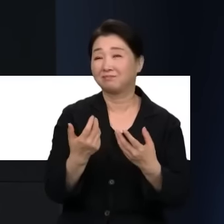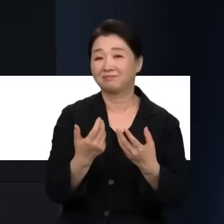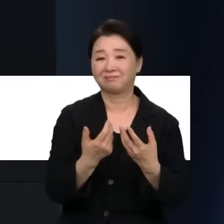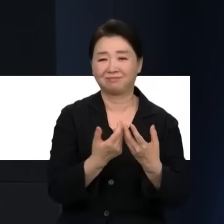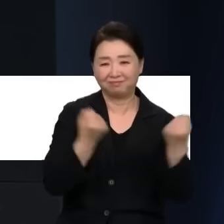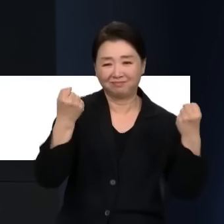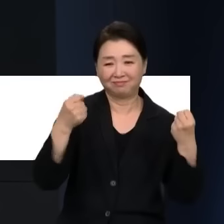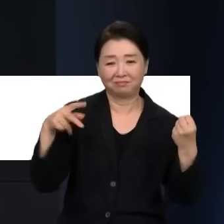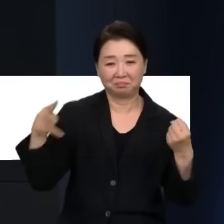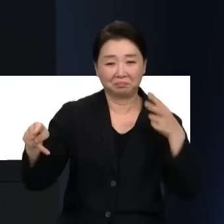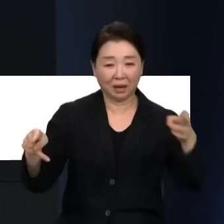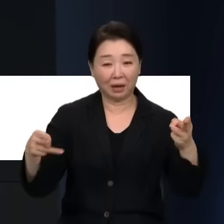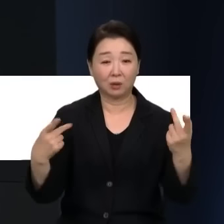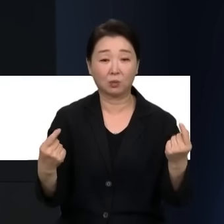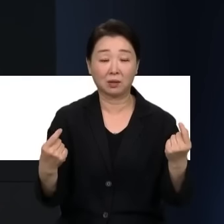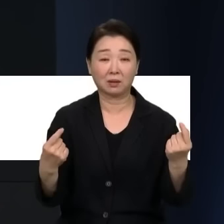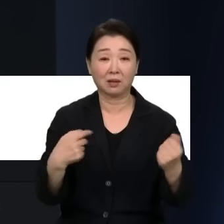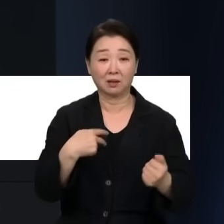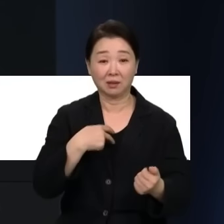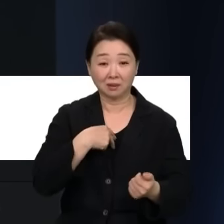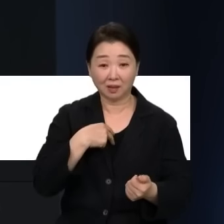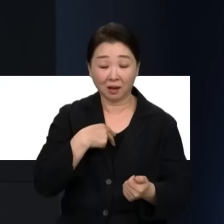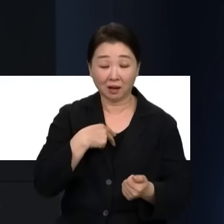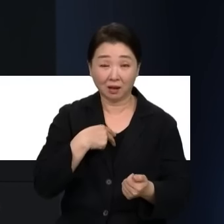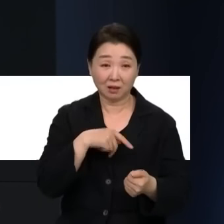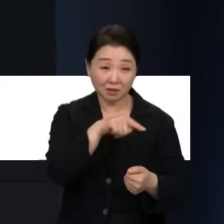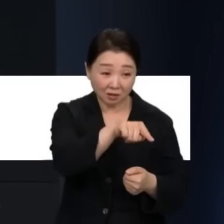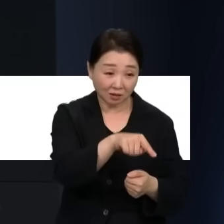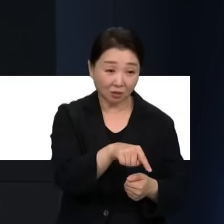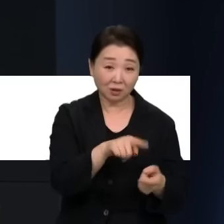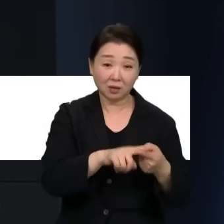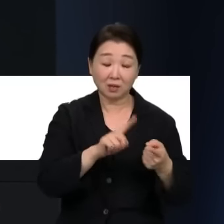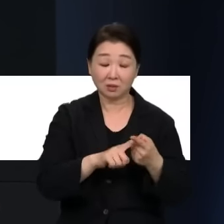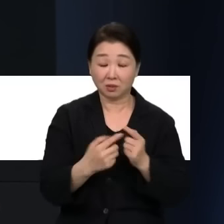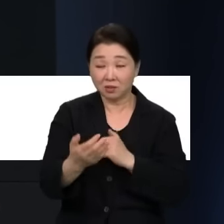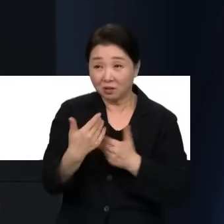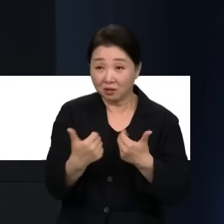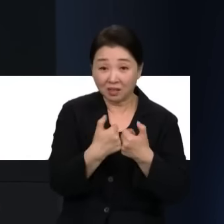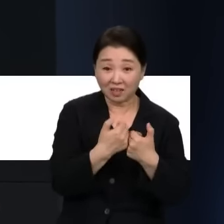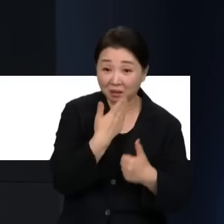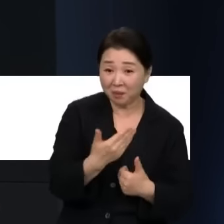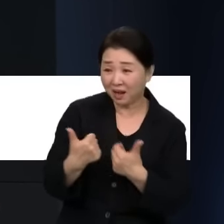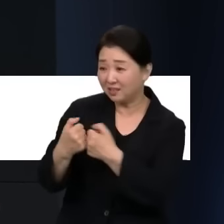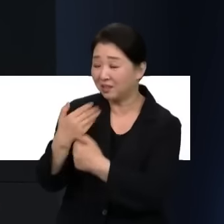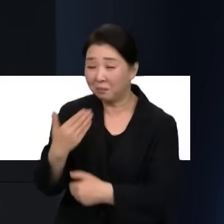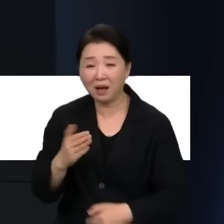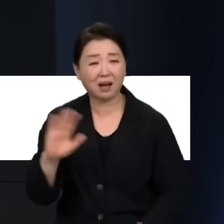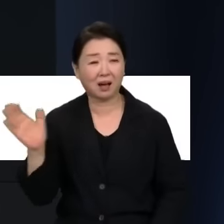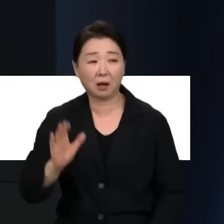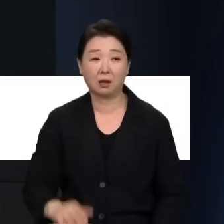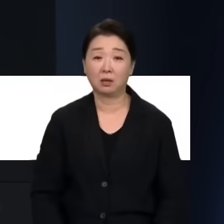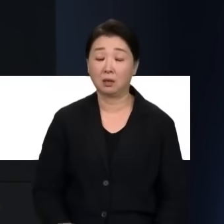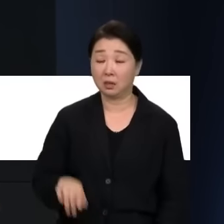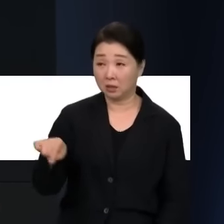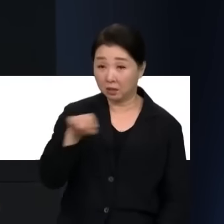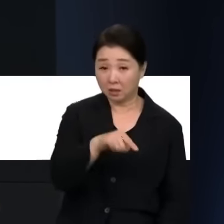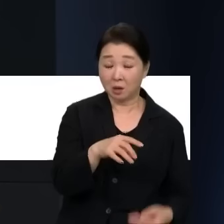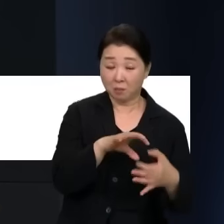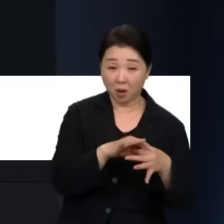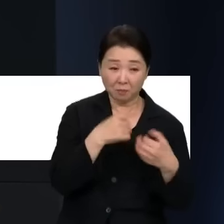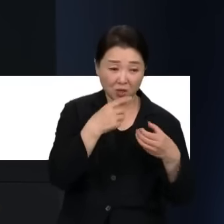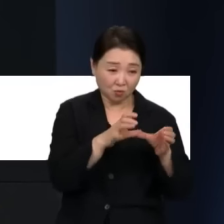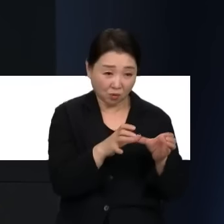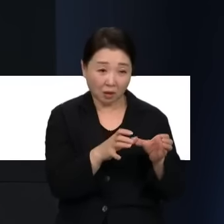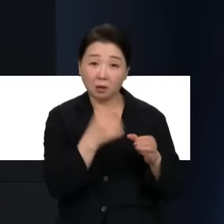무방할 정도인데 제가 이런 걸 그분들하고 사전에 교감을 했겠습니까 그분들을 포함해 가지고 저는 뭐 민주당 관계자은